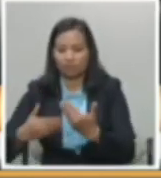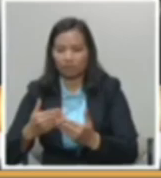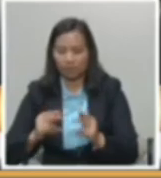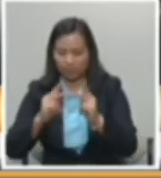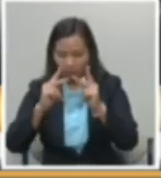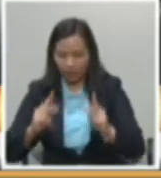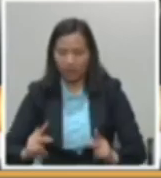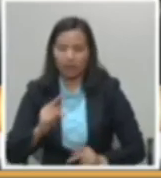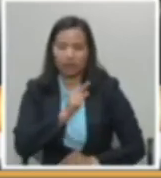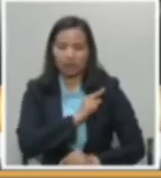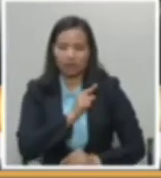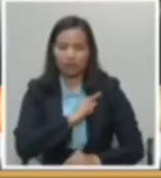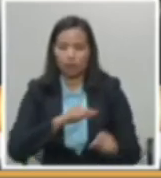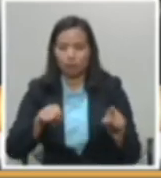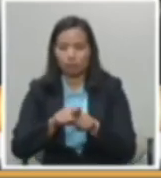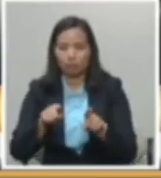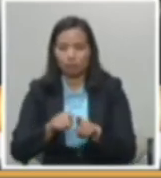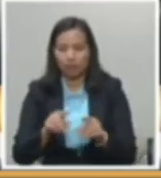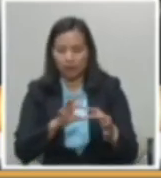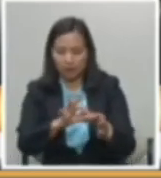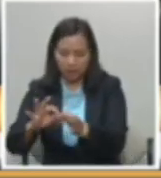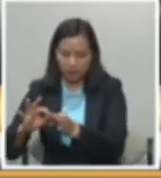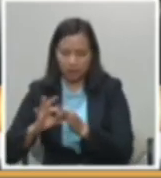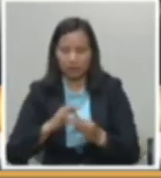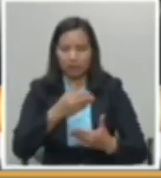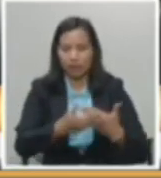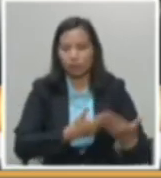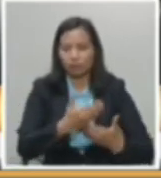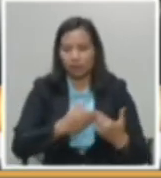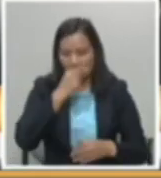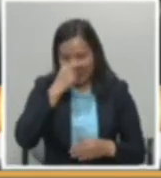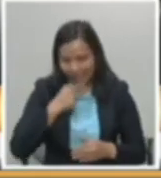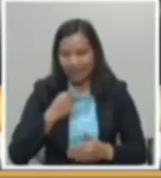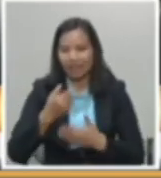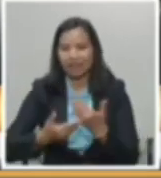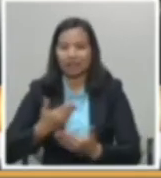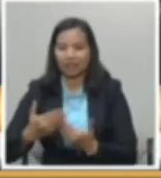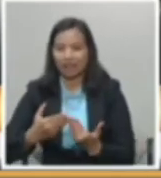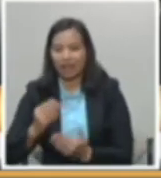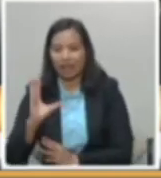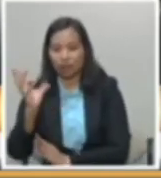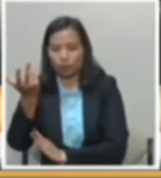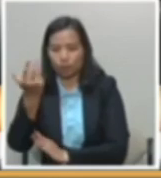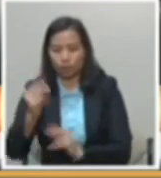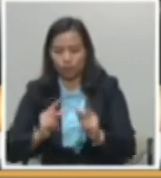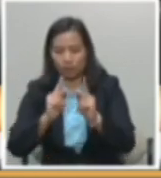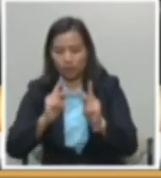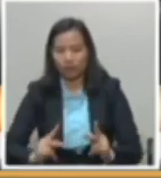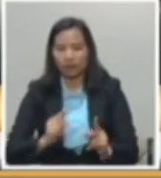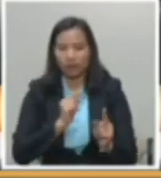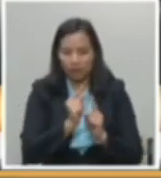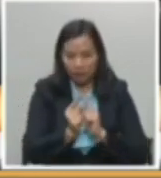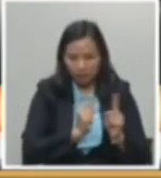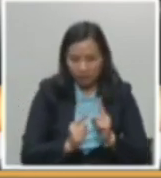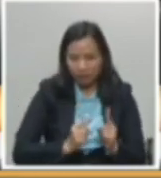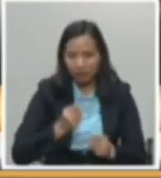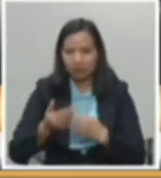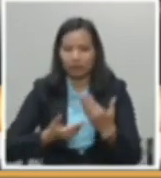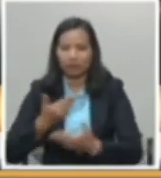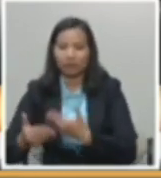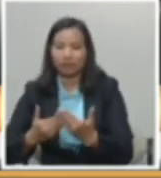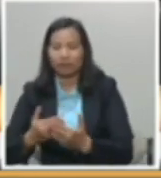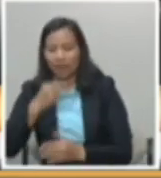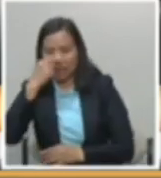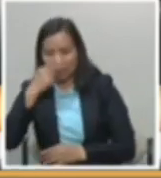ที่มีหน้าที่เป็นเสมือนประตูที่เชื่อมตลาดไทยกับตลาดโลกกรมนี้กรมเดียวค่ะดูแลทั้งการเจรจาการค้าระหว่างไท